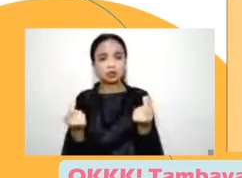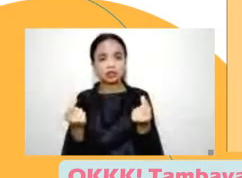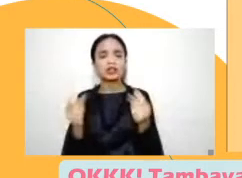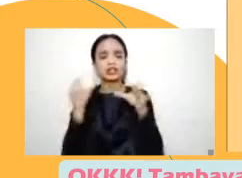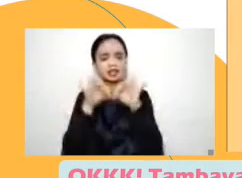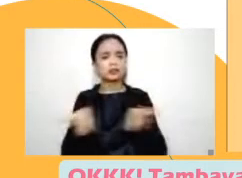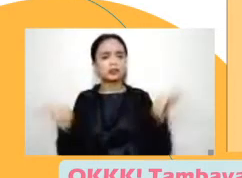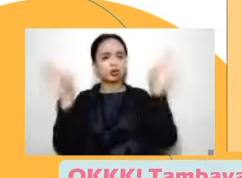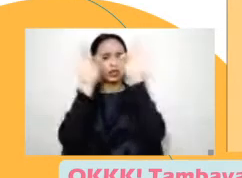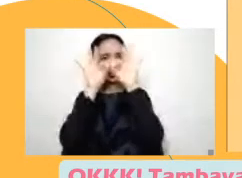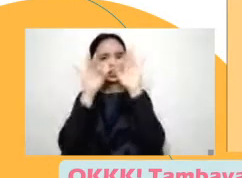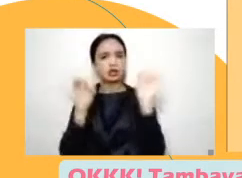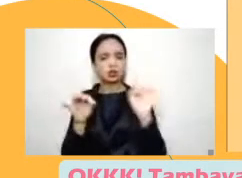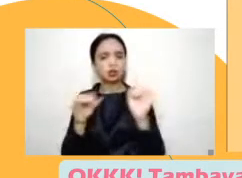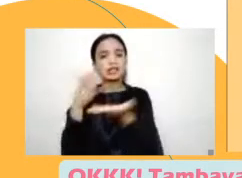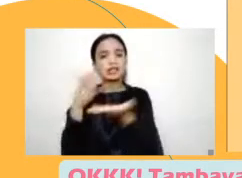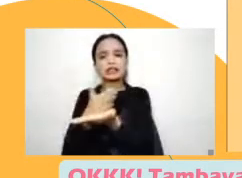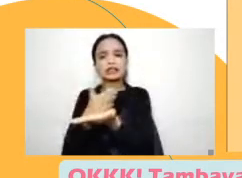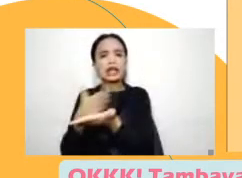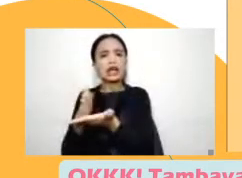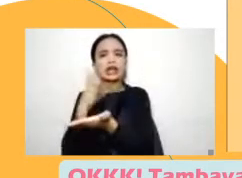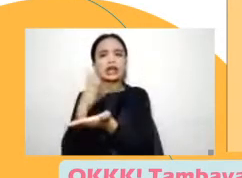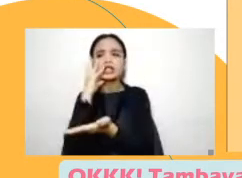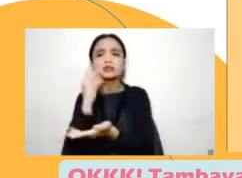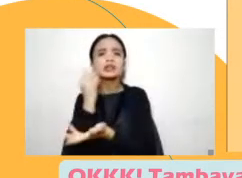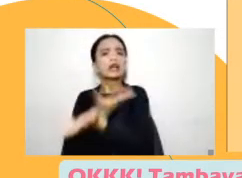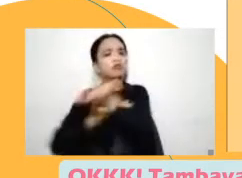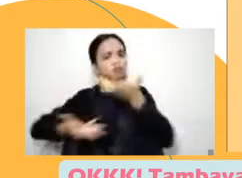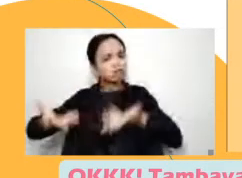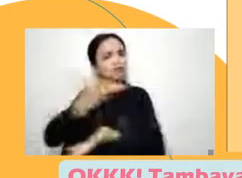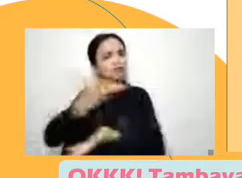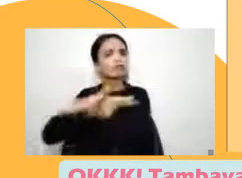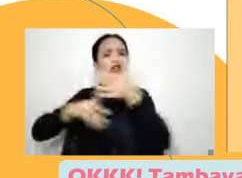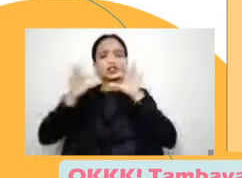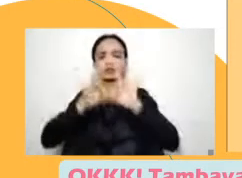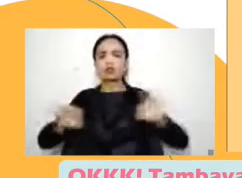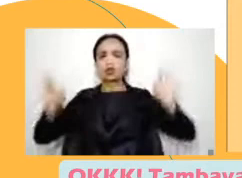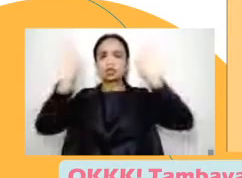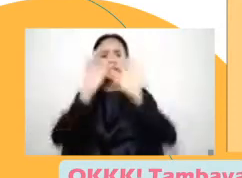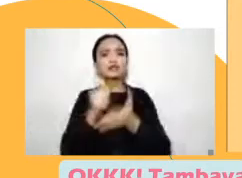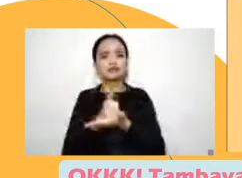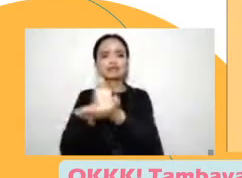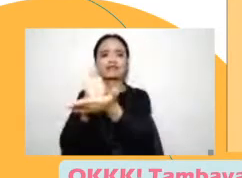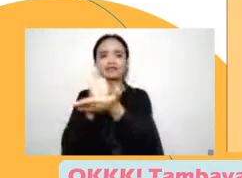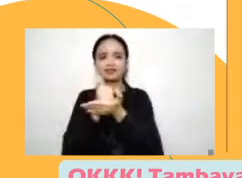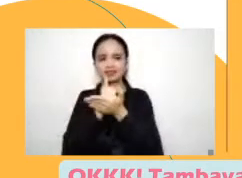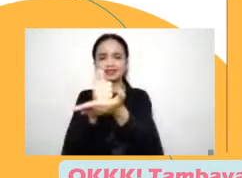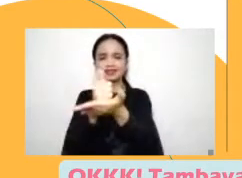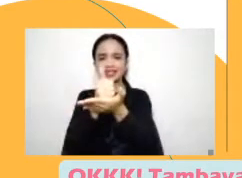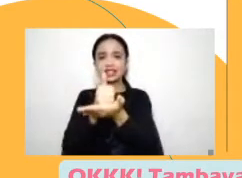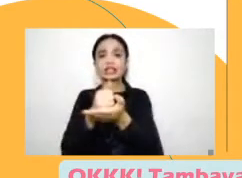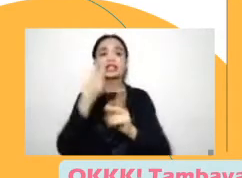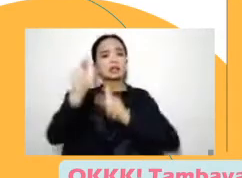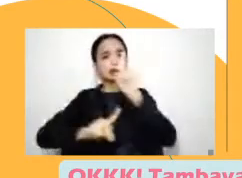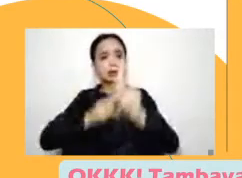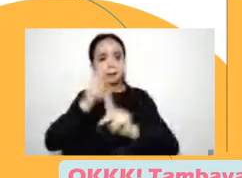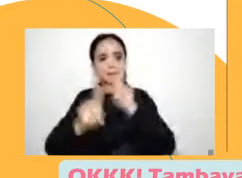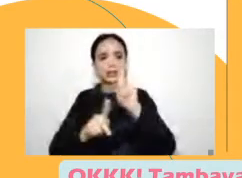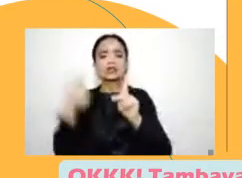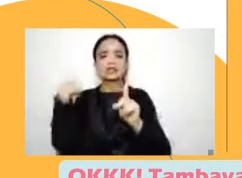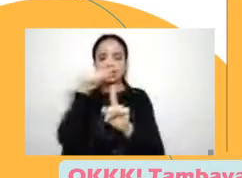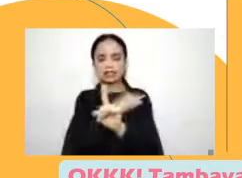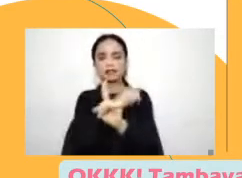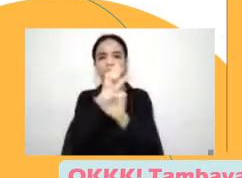collective. Mahalaga po yung shared experience. Mahalaga po ang pagtutulungan natin sa ating kapwa, sa